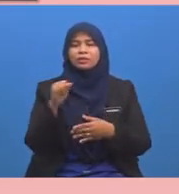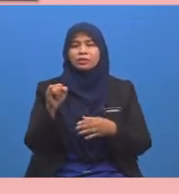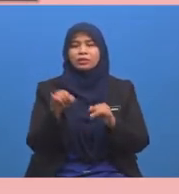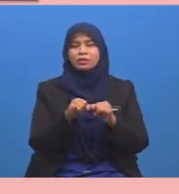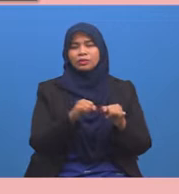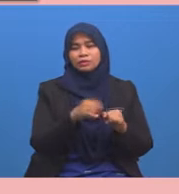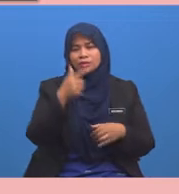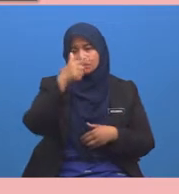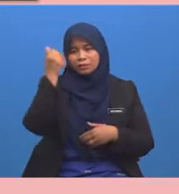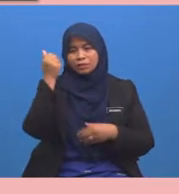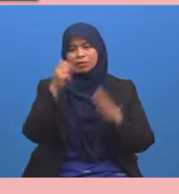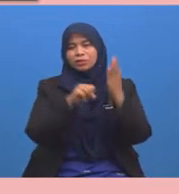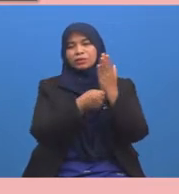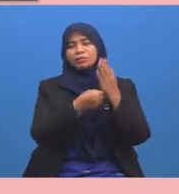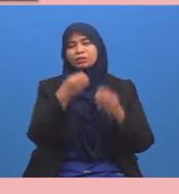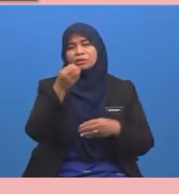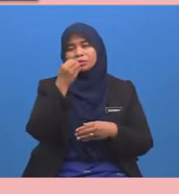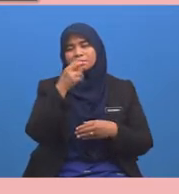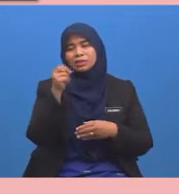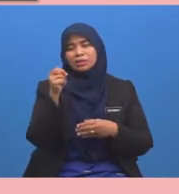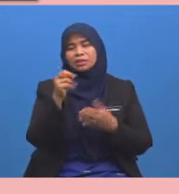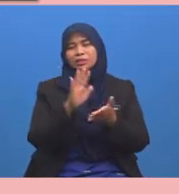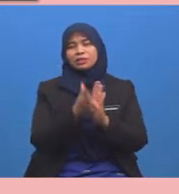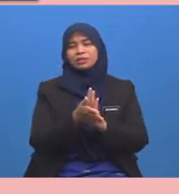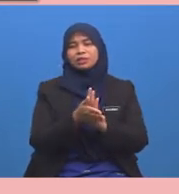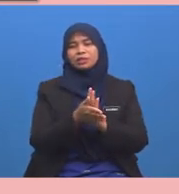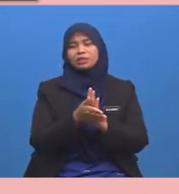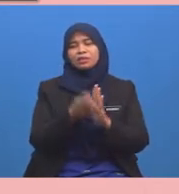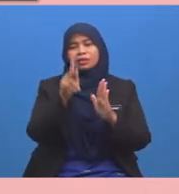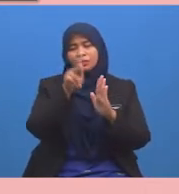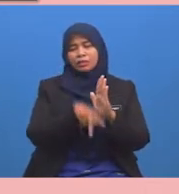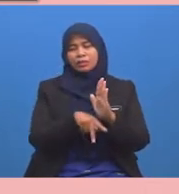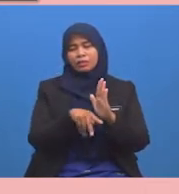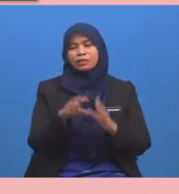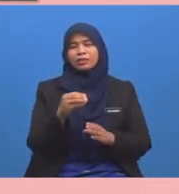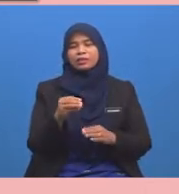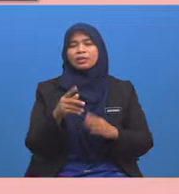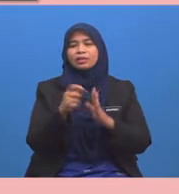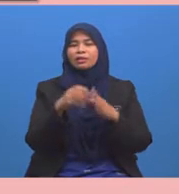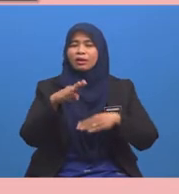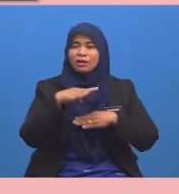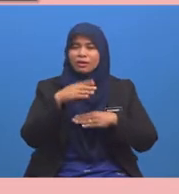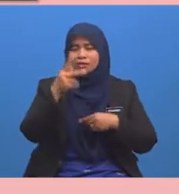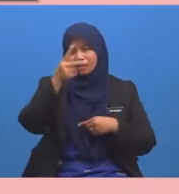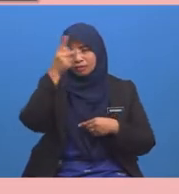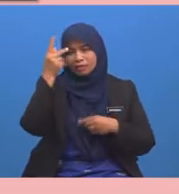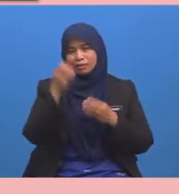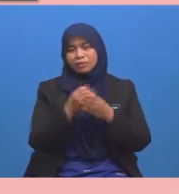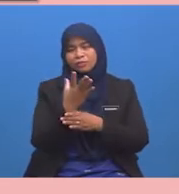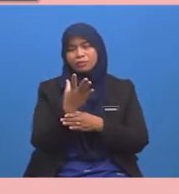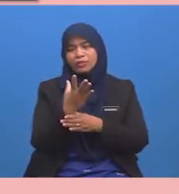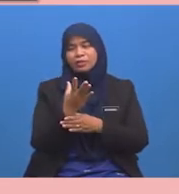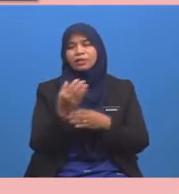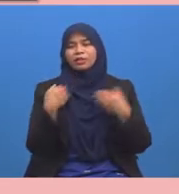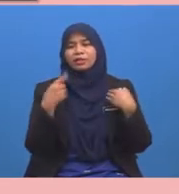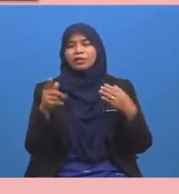juga menyebabkan sumber makanan haiwan menjadi semakin berkurang dan terhad kerana tumbuhan yang